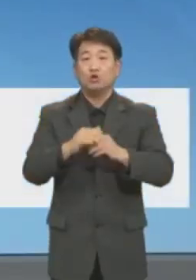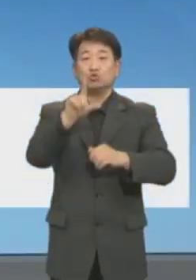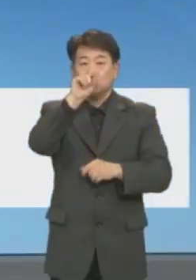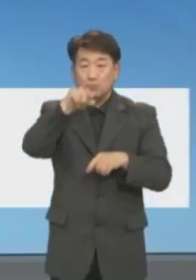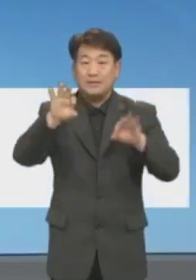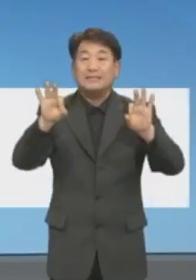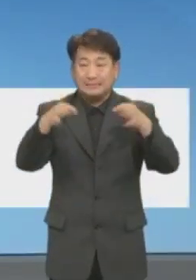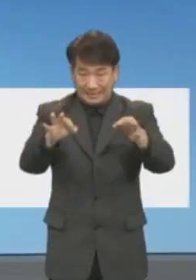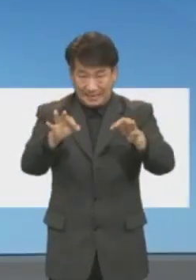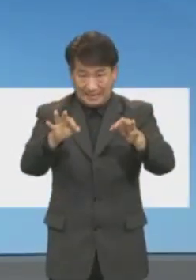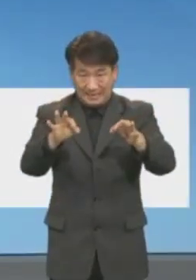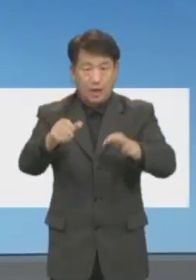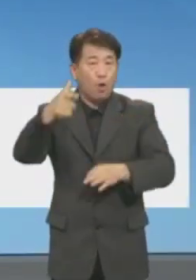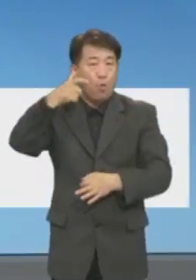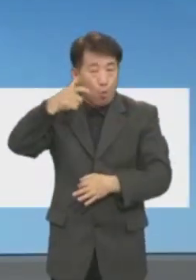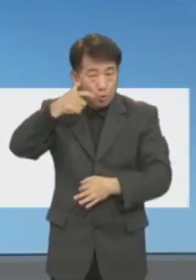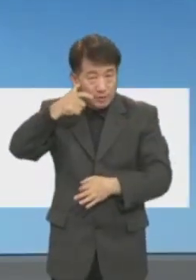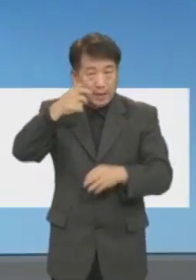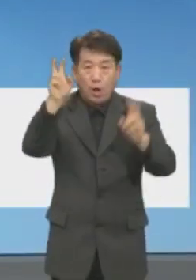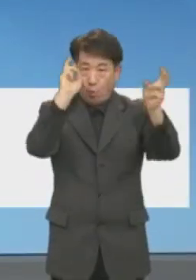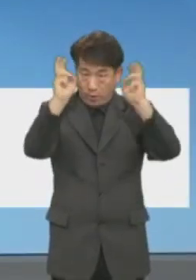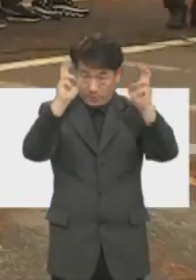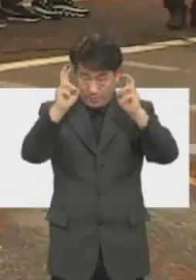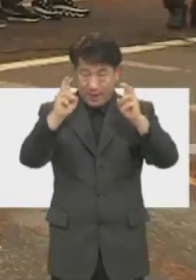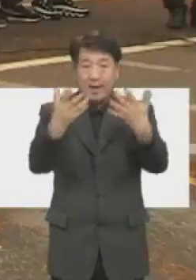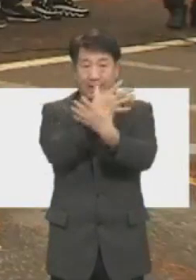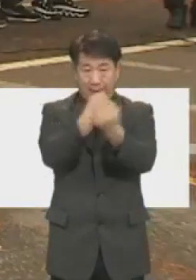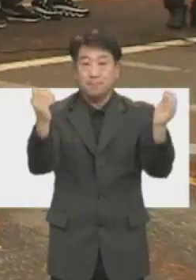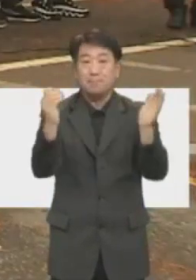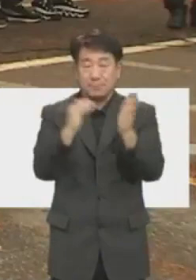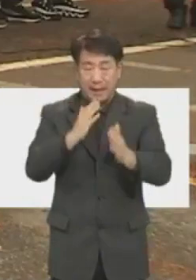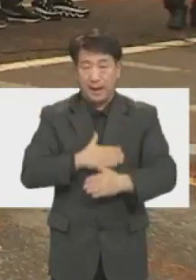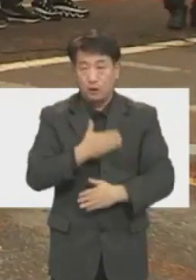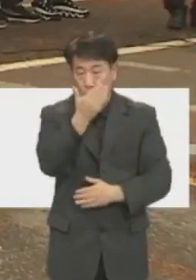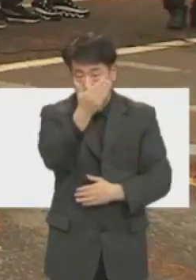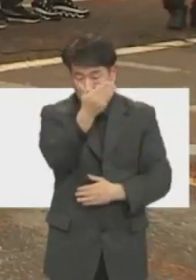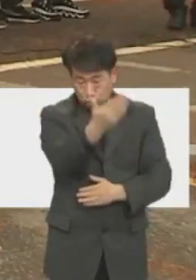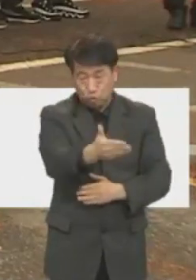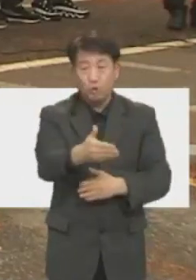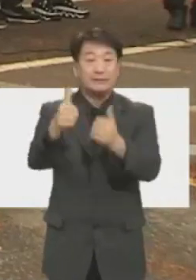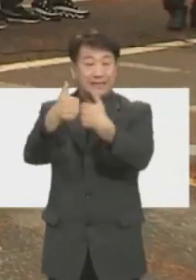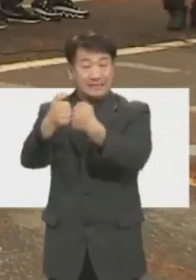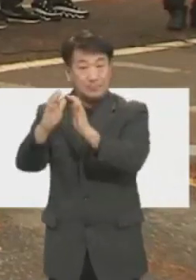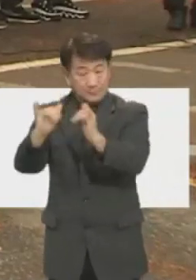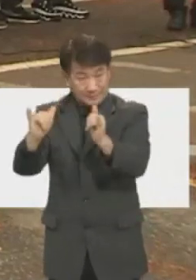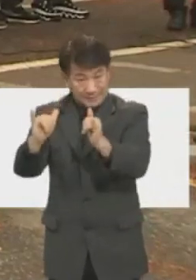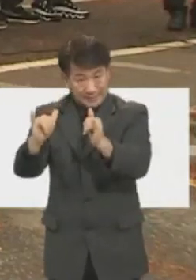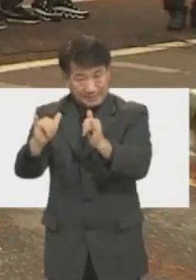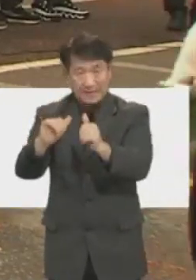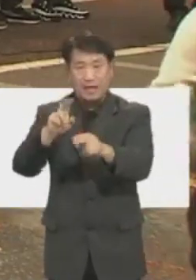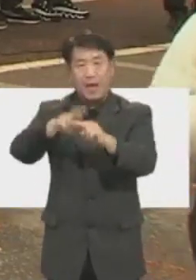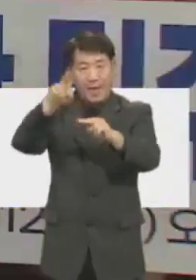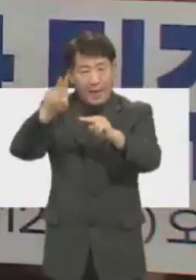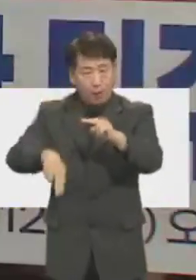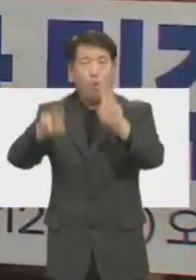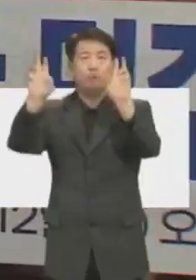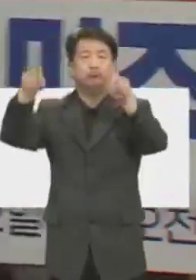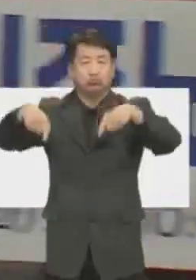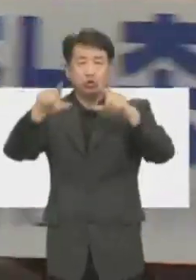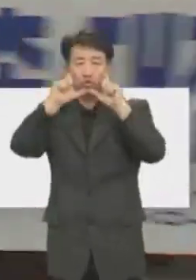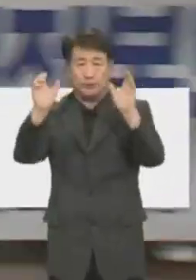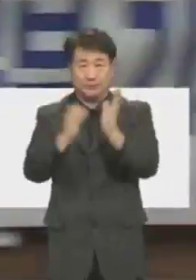국민은행이 대전 용역 콜센터 업체와 계약 종료를 통보한 가운데 소속 비정규직 상담사들이 해고 무효를